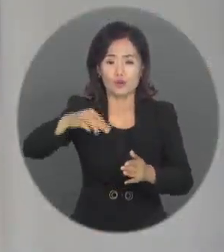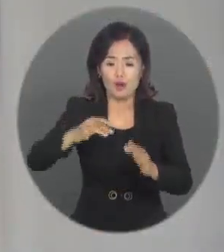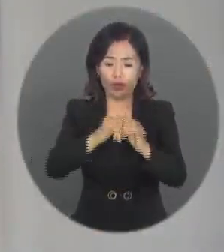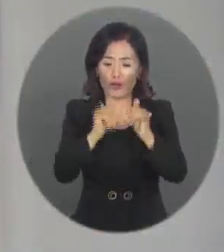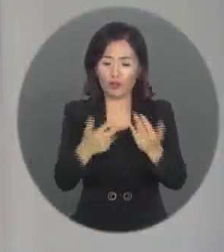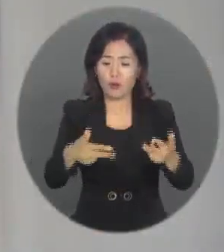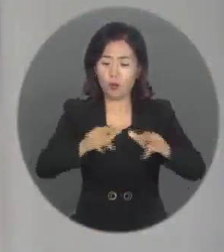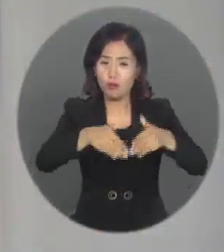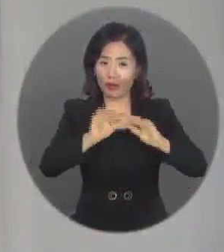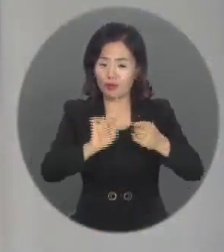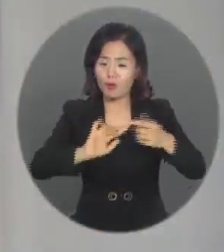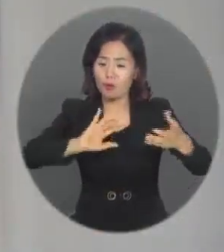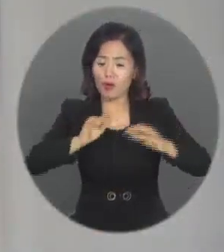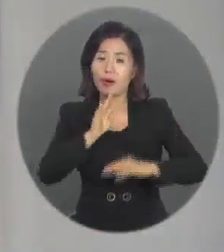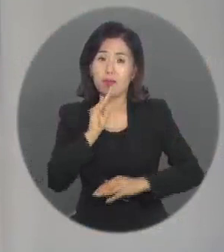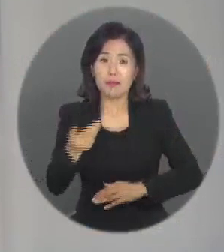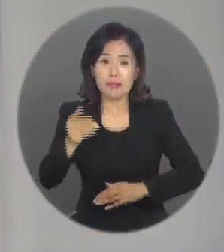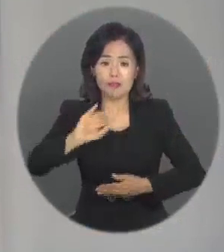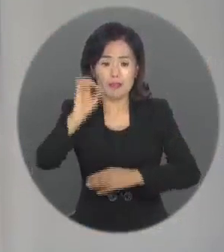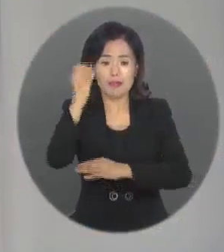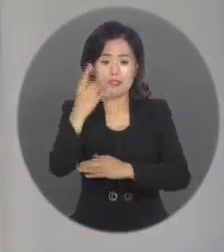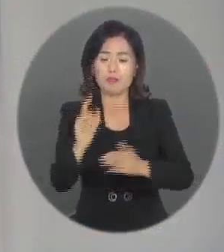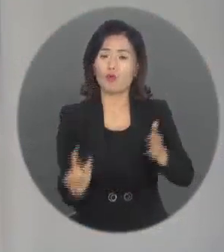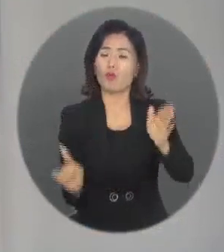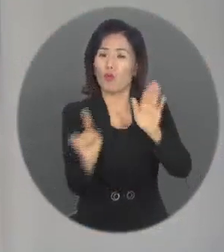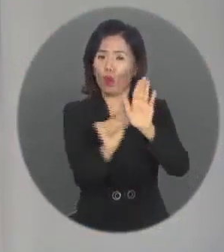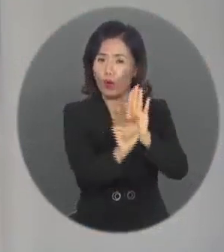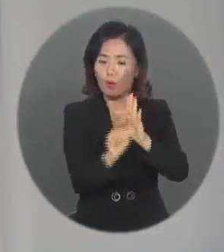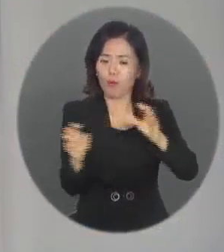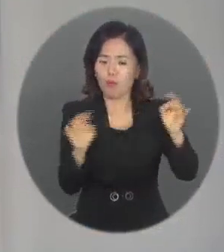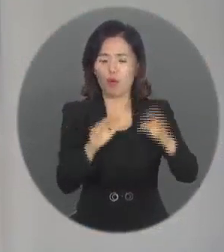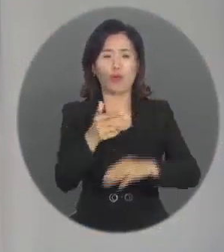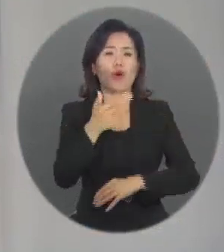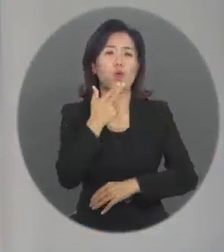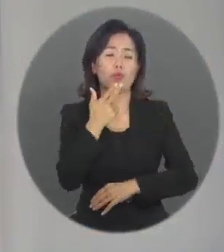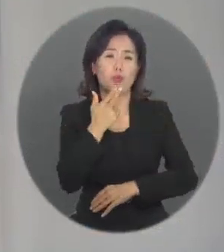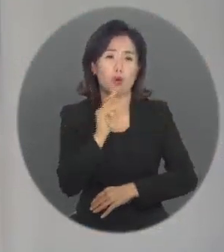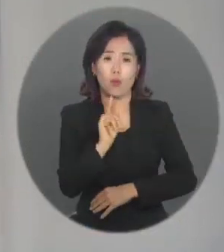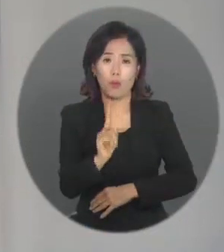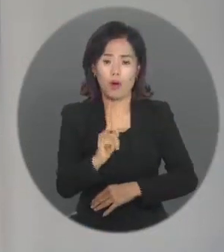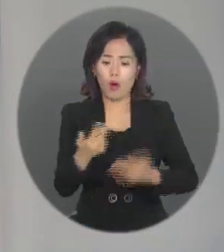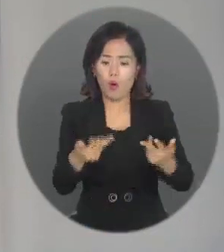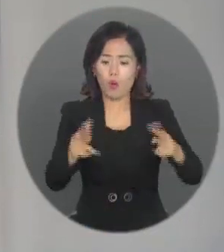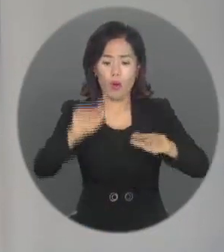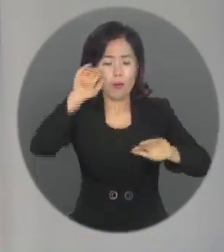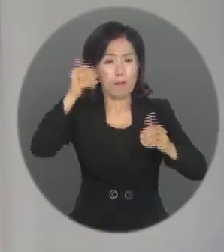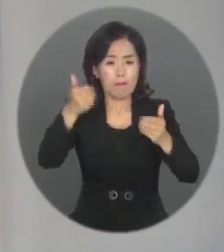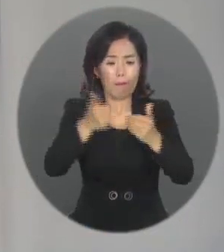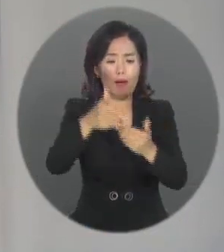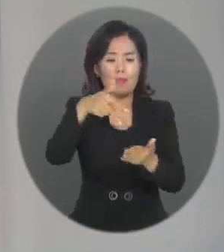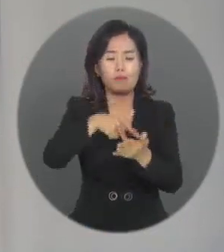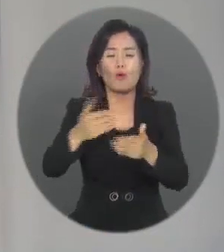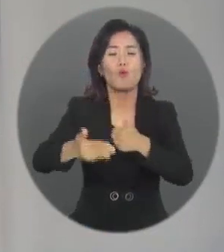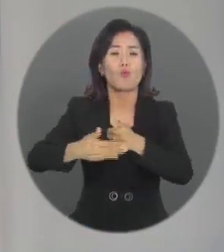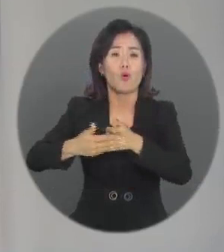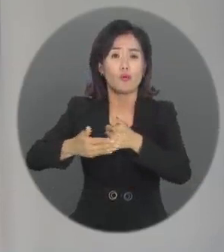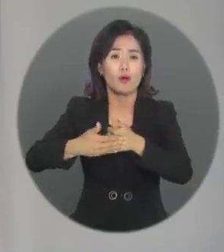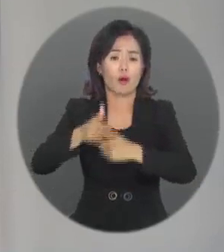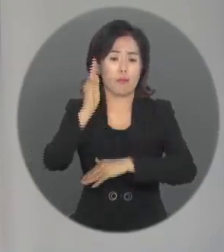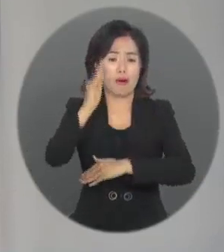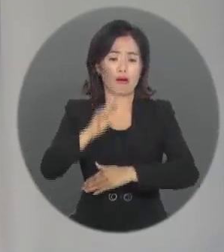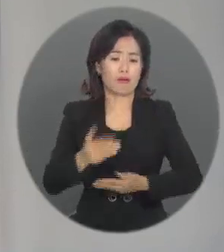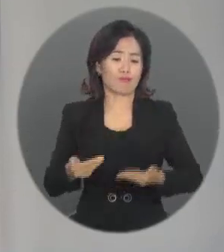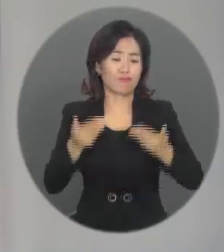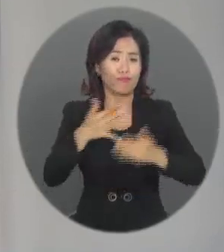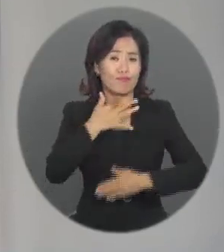것도 사실이지만 신문 광고에 이름을 올려달라는 대화는 전혀 없었고 공원 반대 입장을 지지해달라고 이야기한